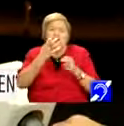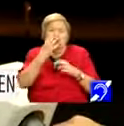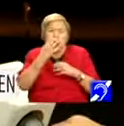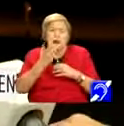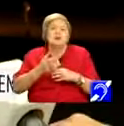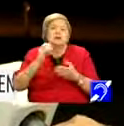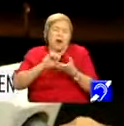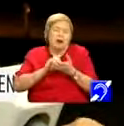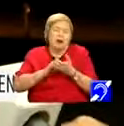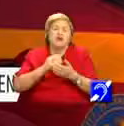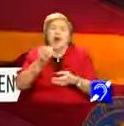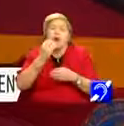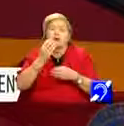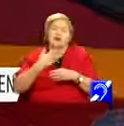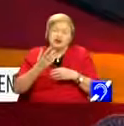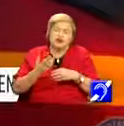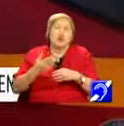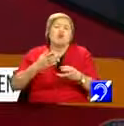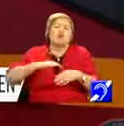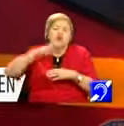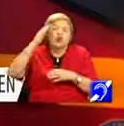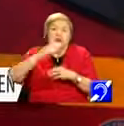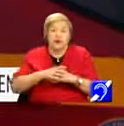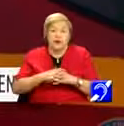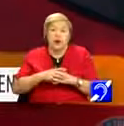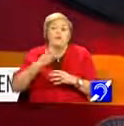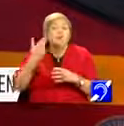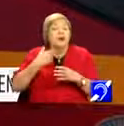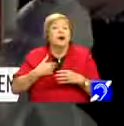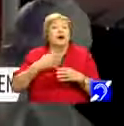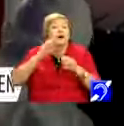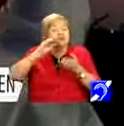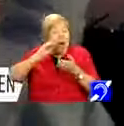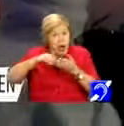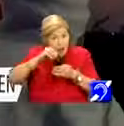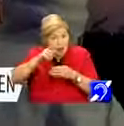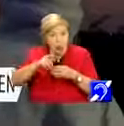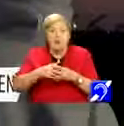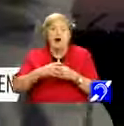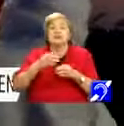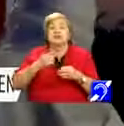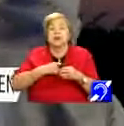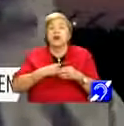necesar de oxigen foarte ridicat. Au fost admiși în facilitatea medicală de tranzit,